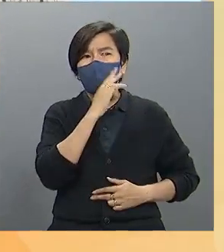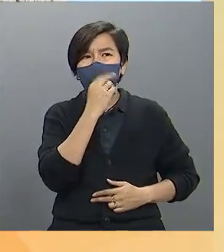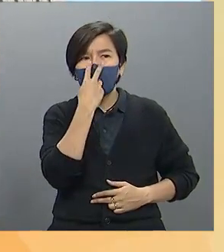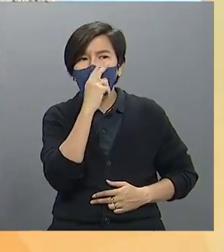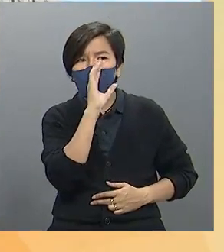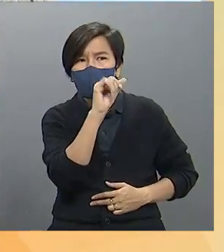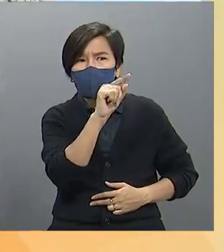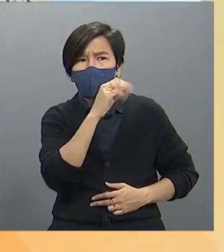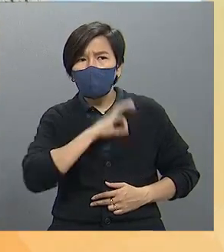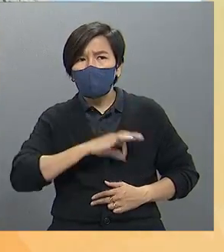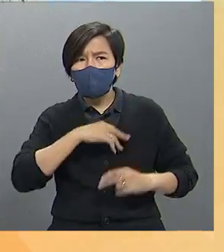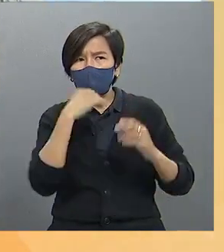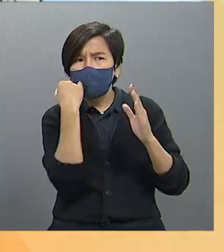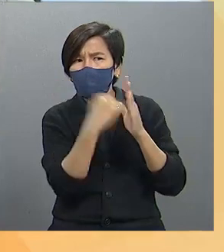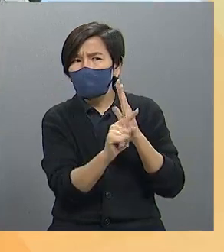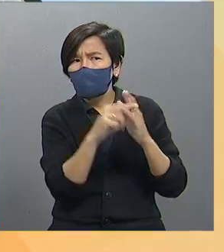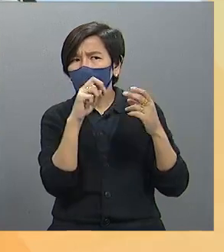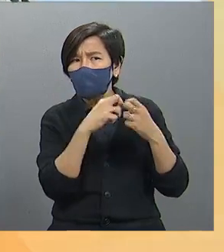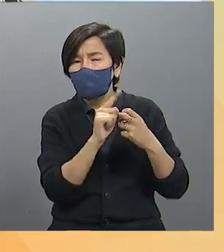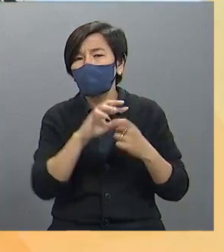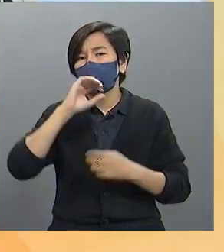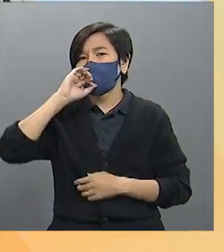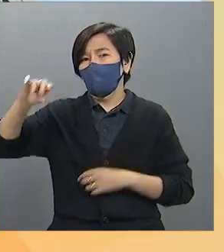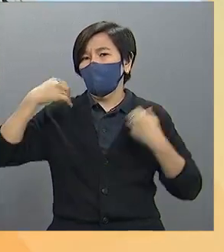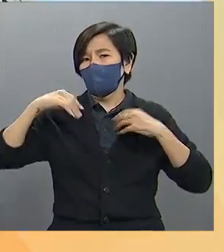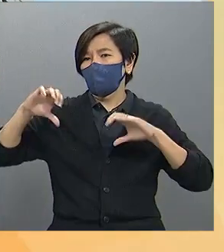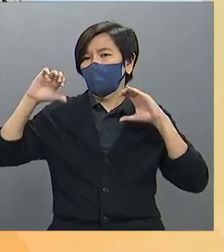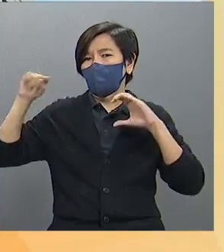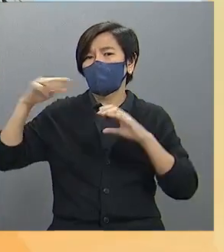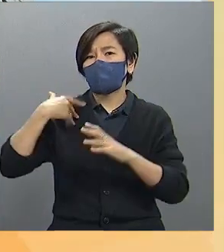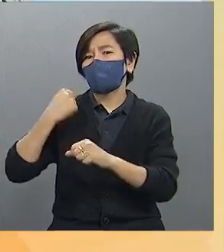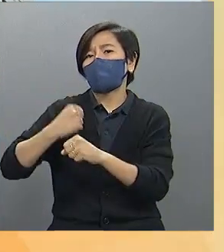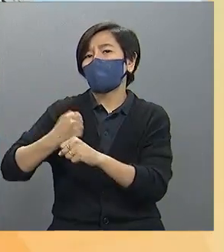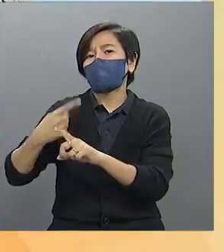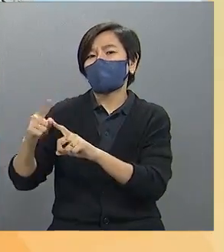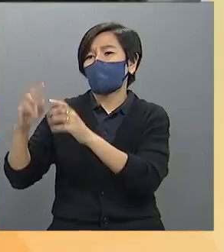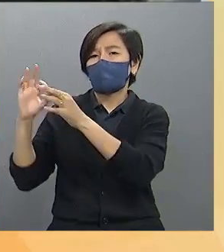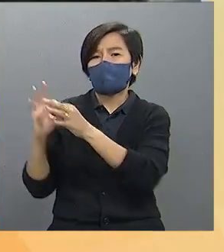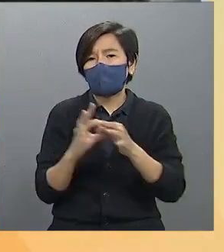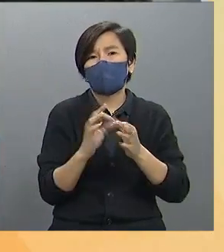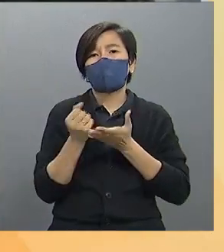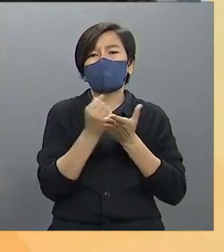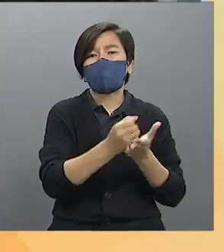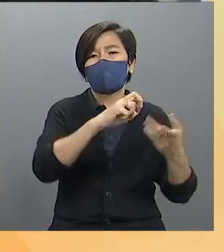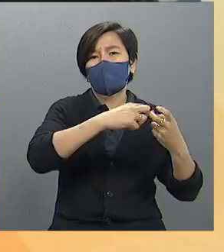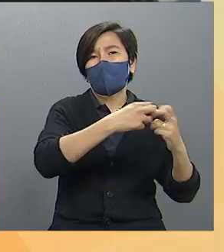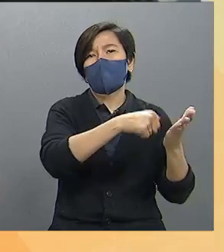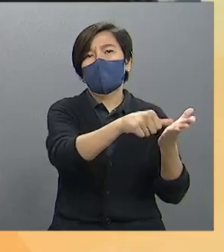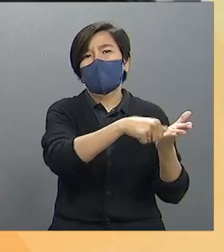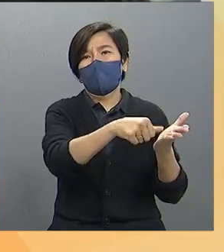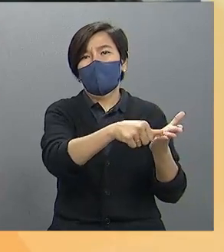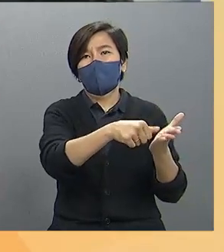เข้มาแ้ไไขเพื่ให้สัคมตอหน้าอยู่ขระปอดภัขึ้นขอบร mothers,าจาร์กได้ฝากไ้แล้นะครัคือไปไปเที่ยวก lek